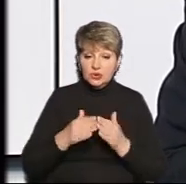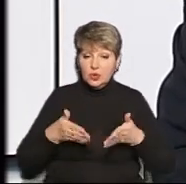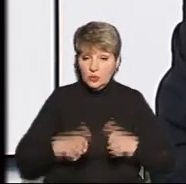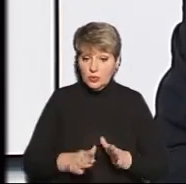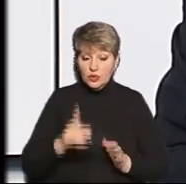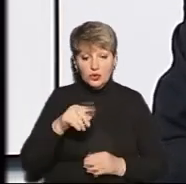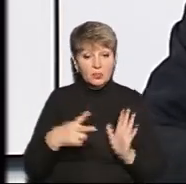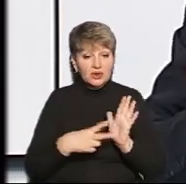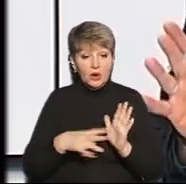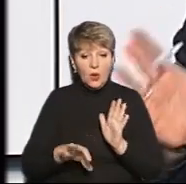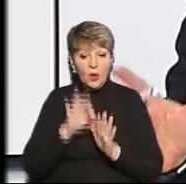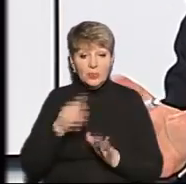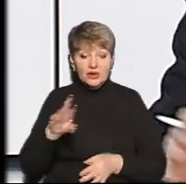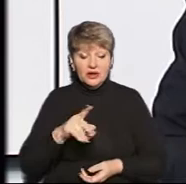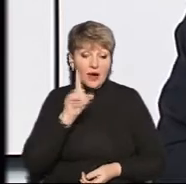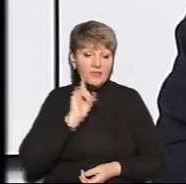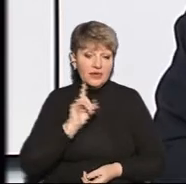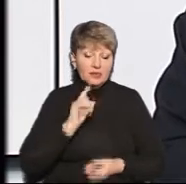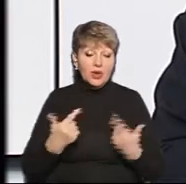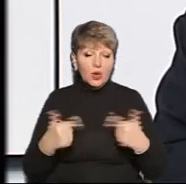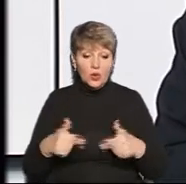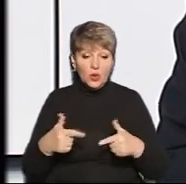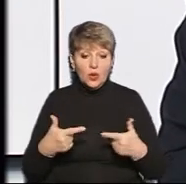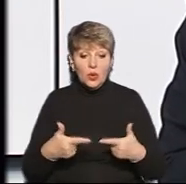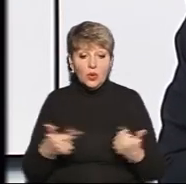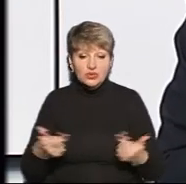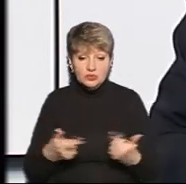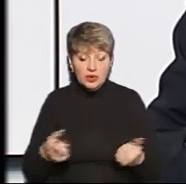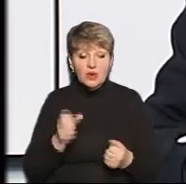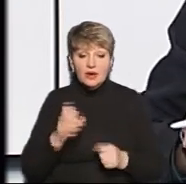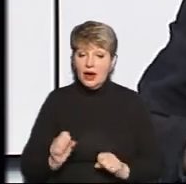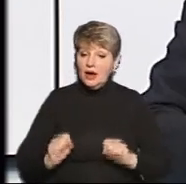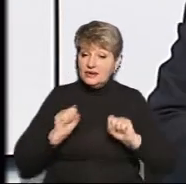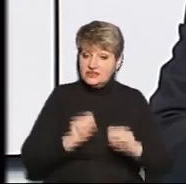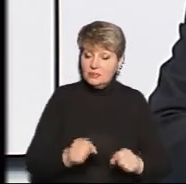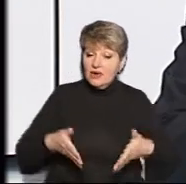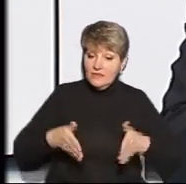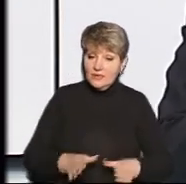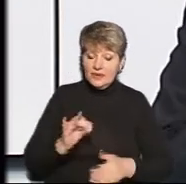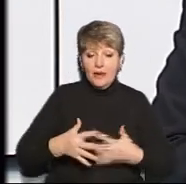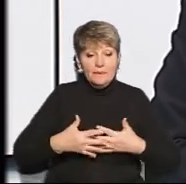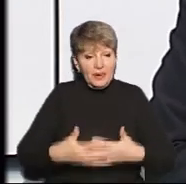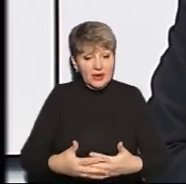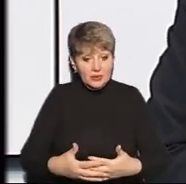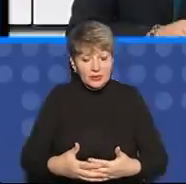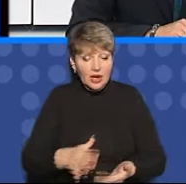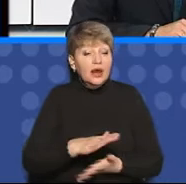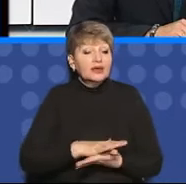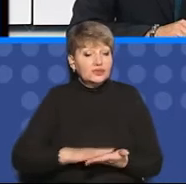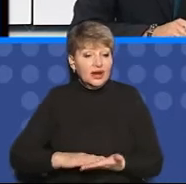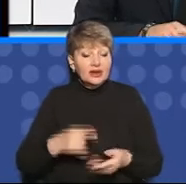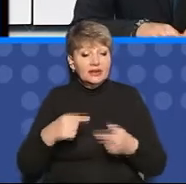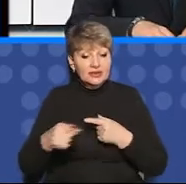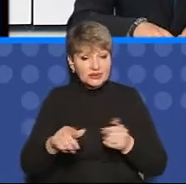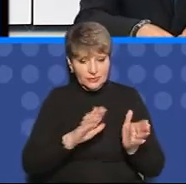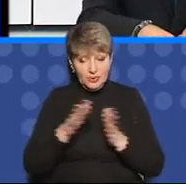номер 2 обрали для тимчасового госпіталю та як захистять від інфекції на ковід породіль та вагітних. Далі в етері Суспільного про інші